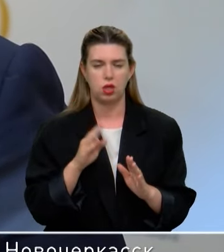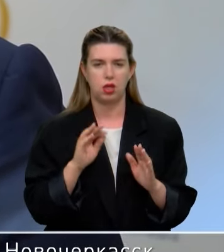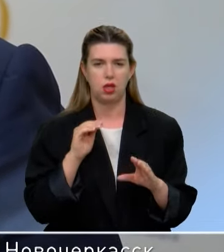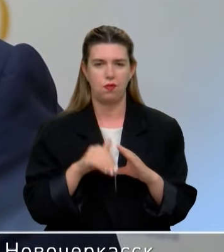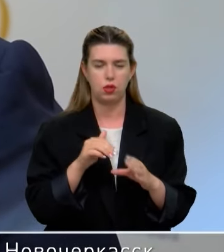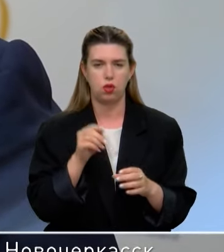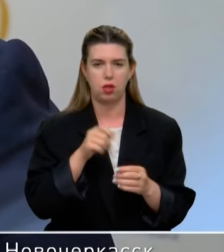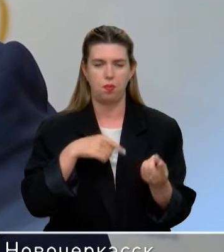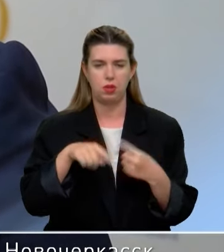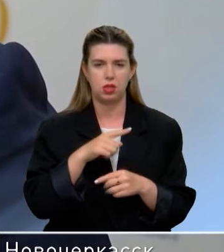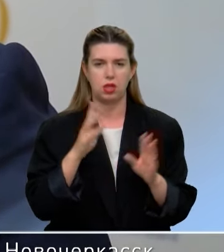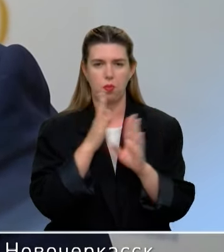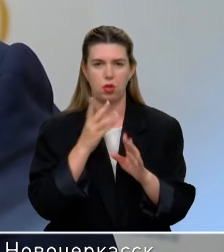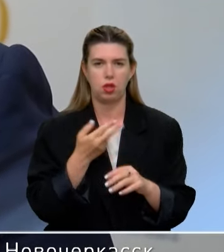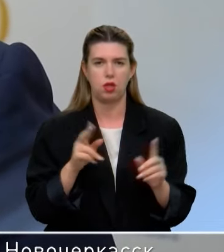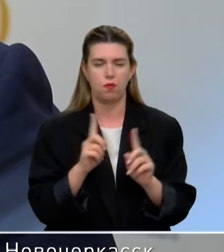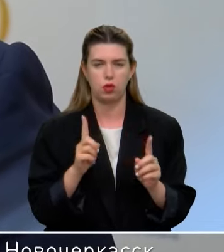бизнес-книги